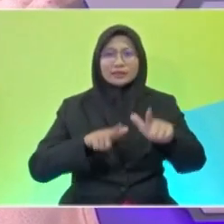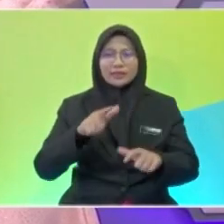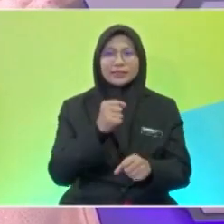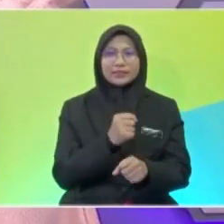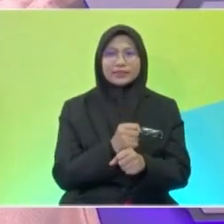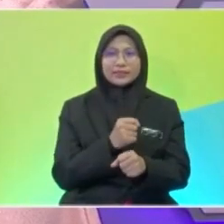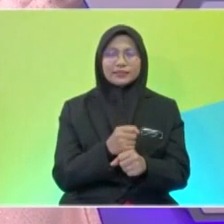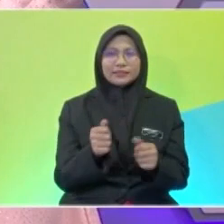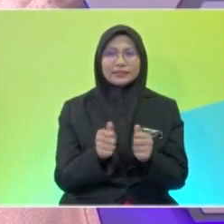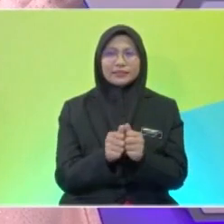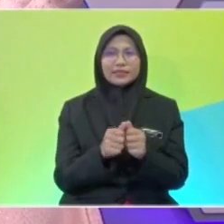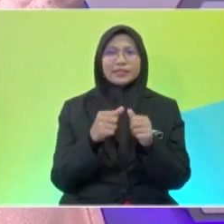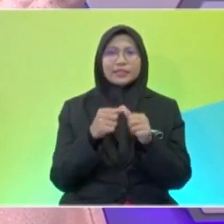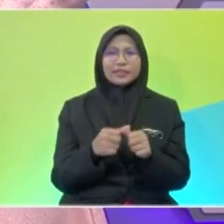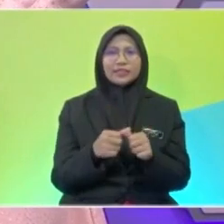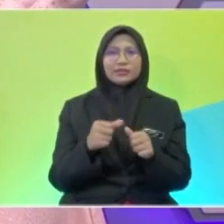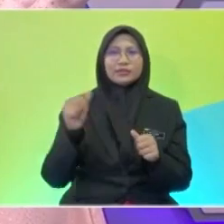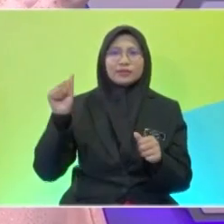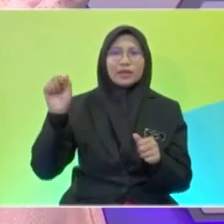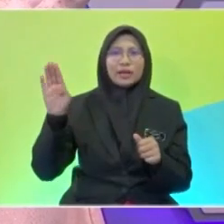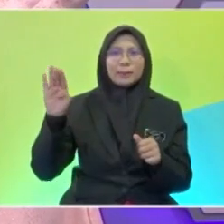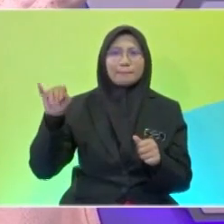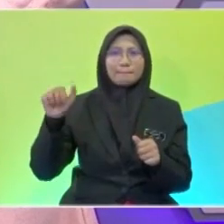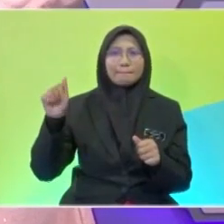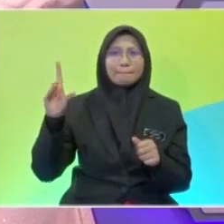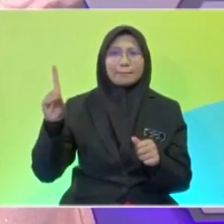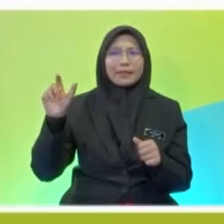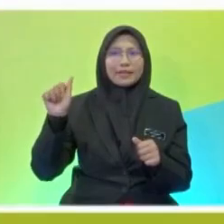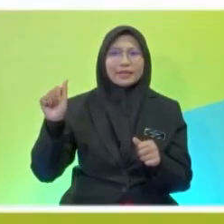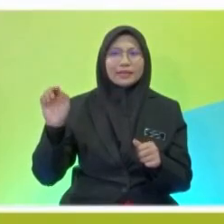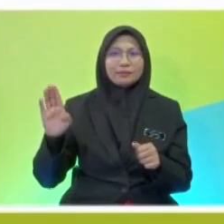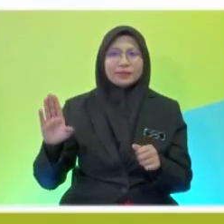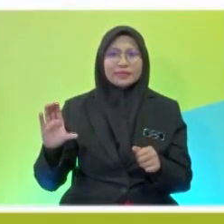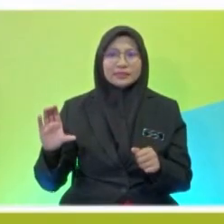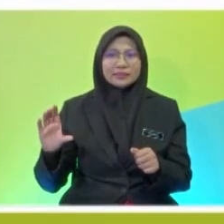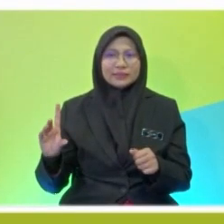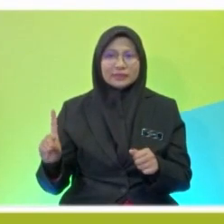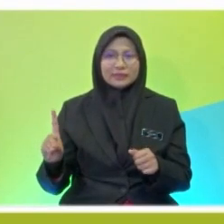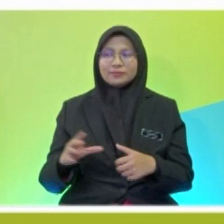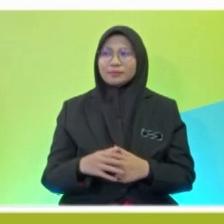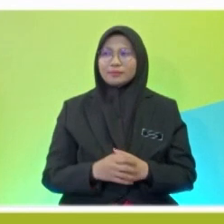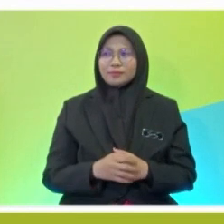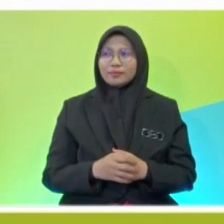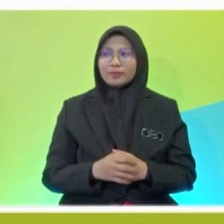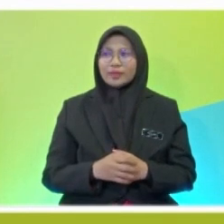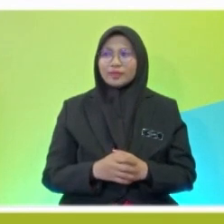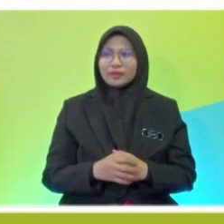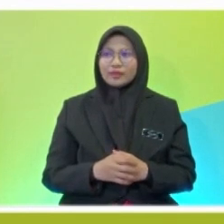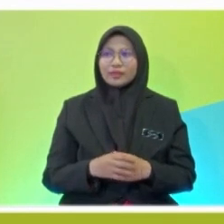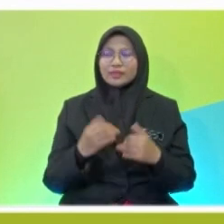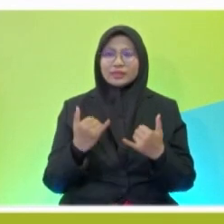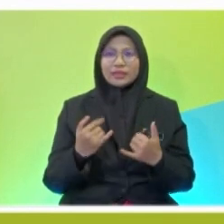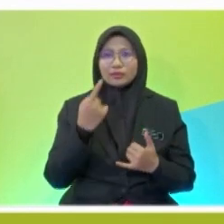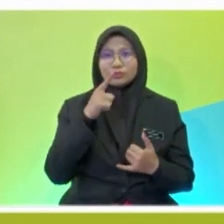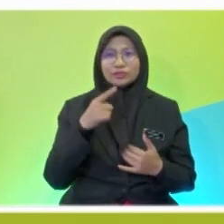jadi calon dikehendaki untuk mencatatnya ataupun menampilkan kata kunci pada soal dan